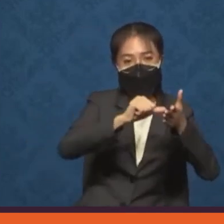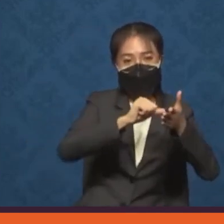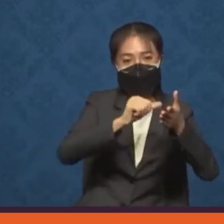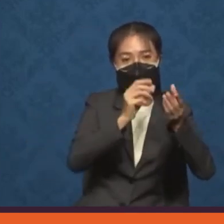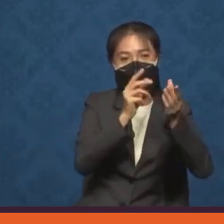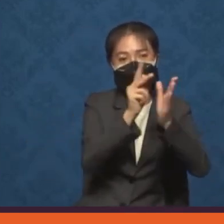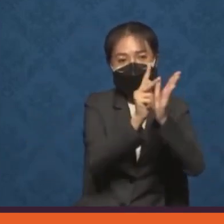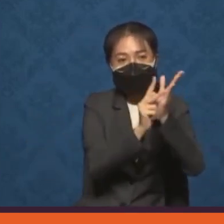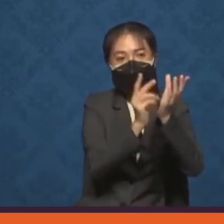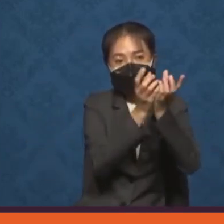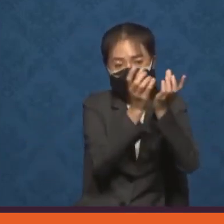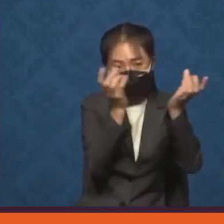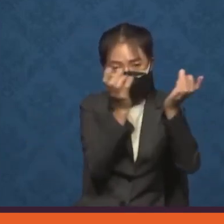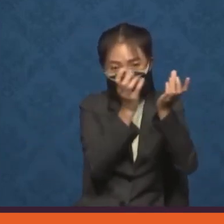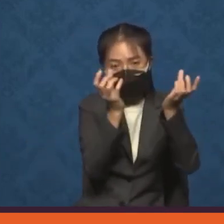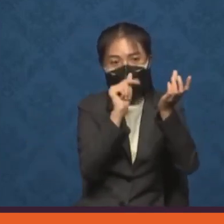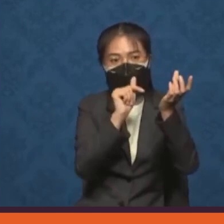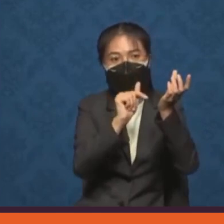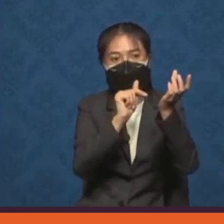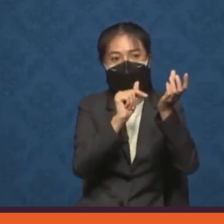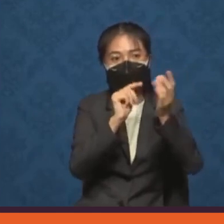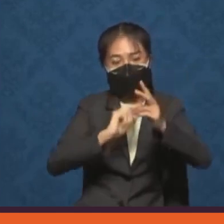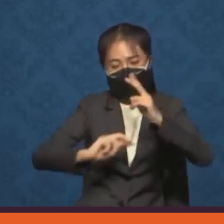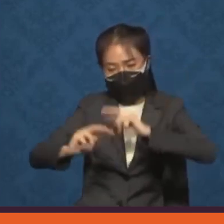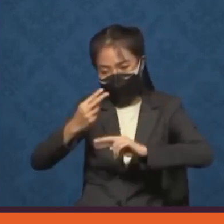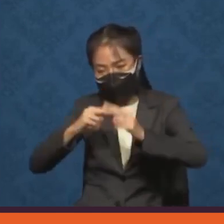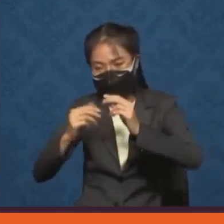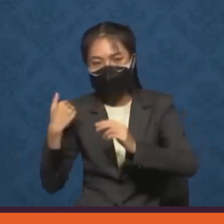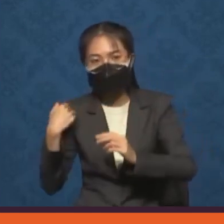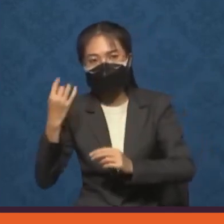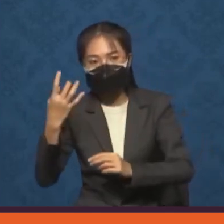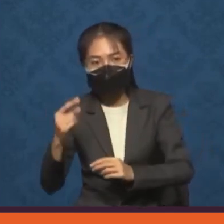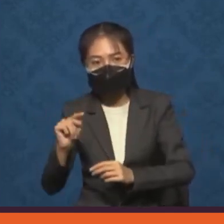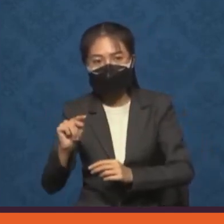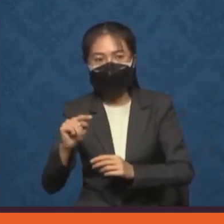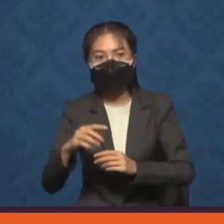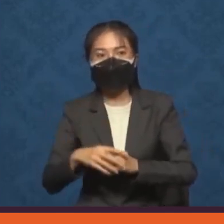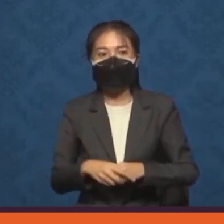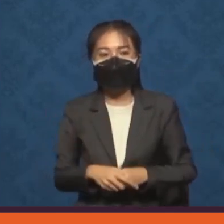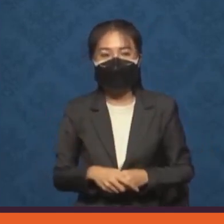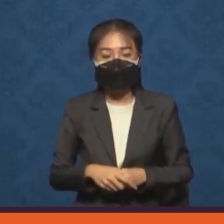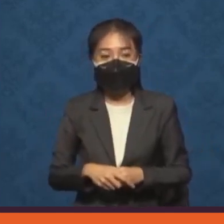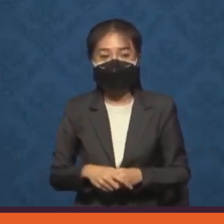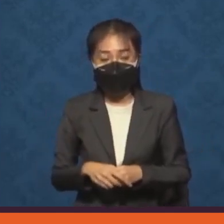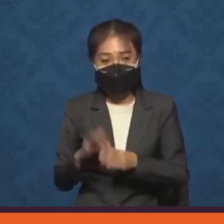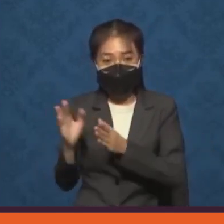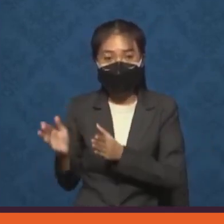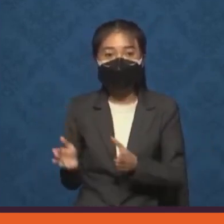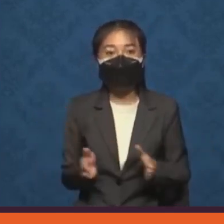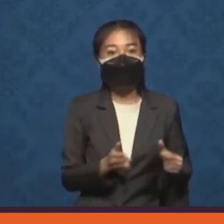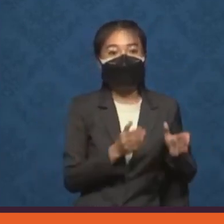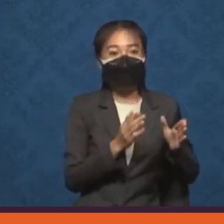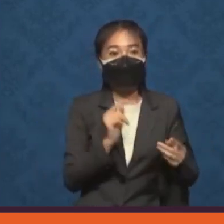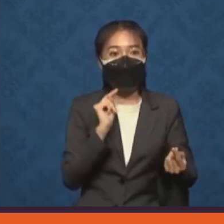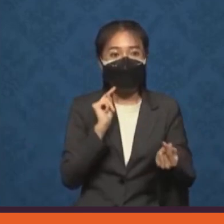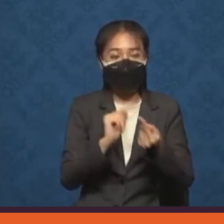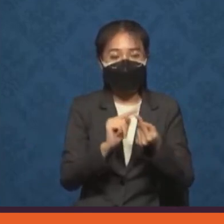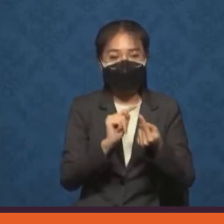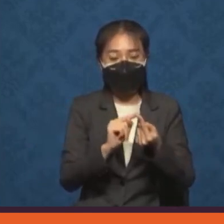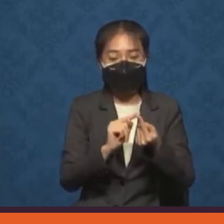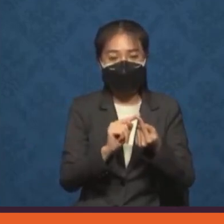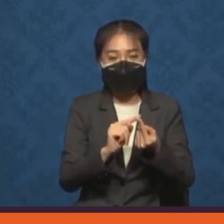อำนาจของศาลรัฐธรรมนูญที่มีได้เพราะรัฐธรรมนูญให้มาประการถัดไปครับเรื่องของการถอดถอน